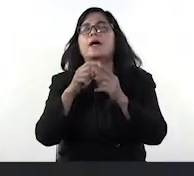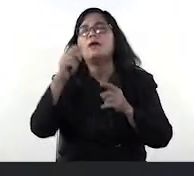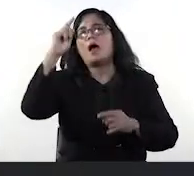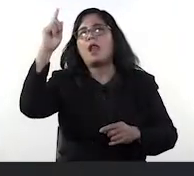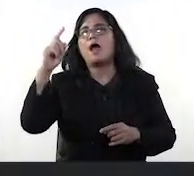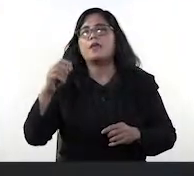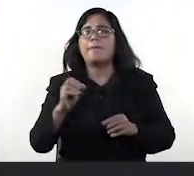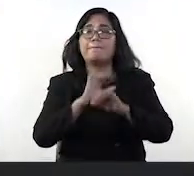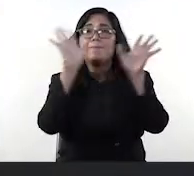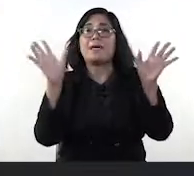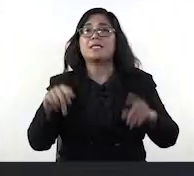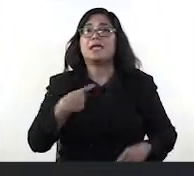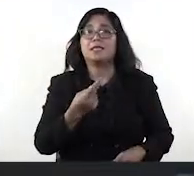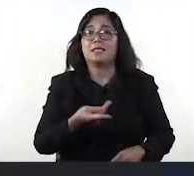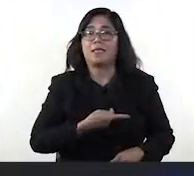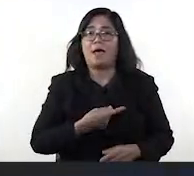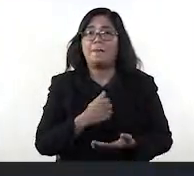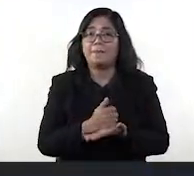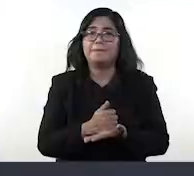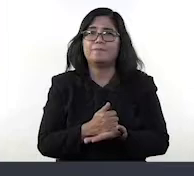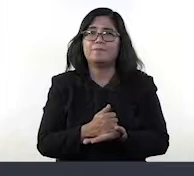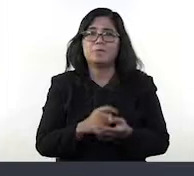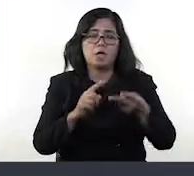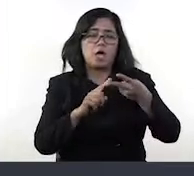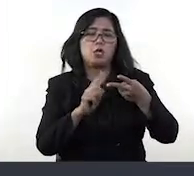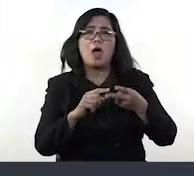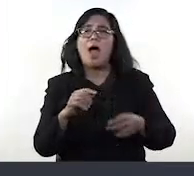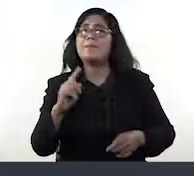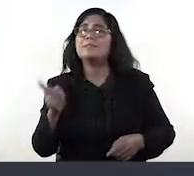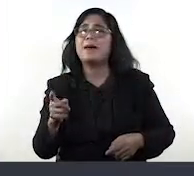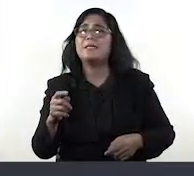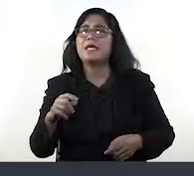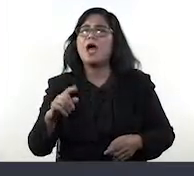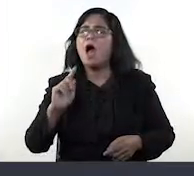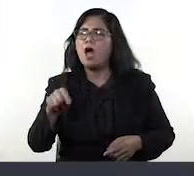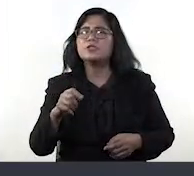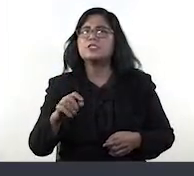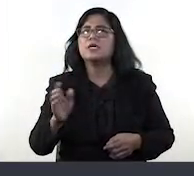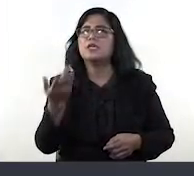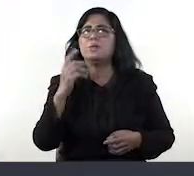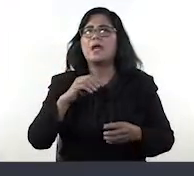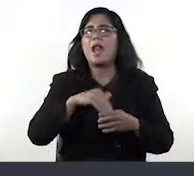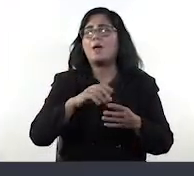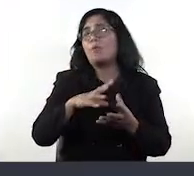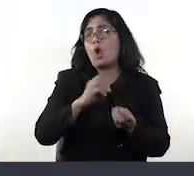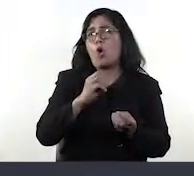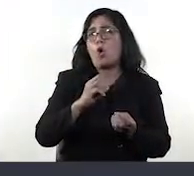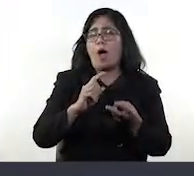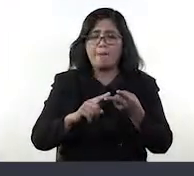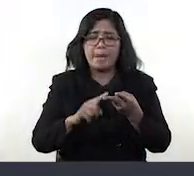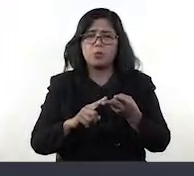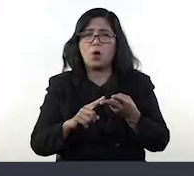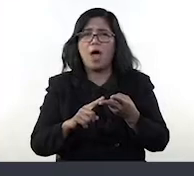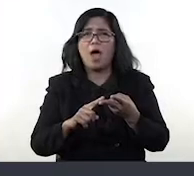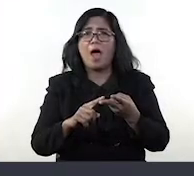kita uh yang kedua Kenapa kita bisa dalam Hai karena orang yang hidup dalam